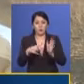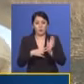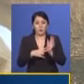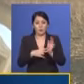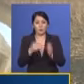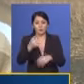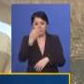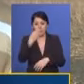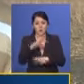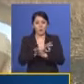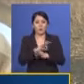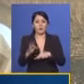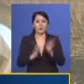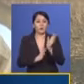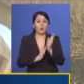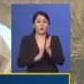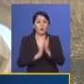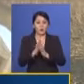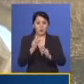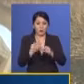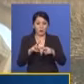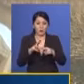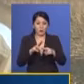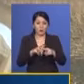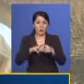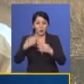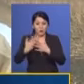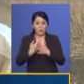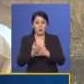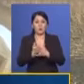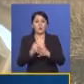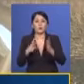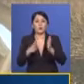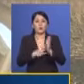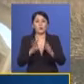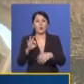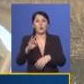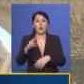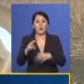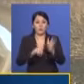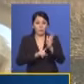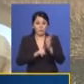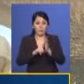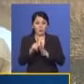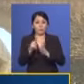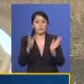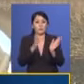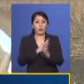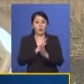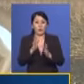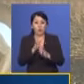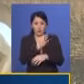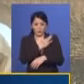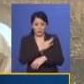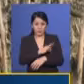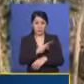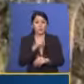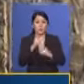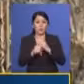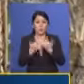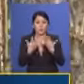да, өнімділігі де өте жақсы болып келеді. Күнбағысты жинау науқанын 9-шы қазан күні бастадық. Қазір ауа райын пайдаланып, күні-түні жұмыс істеп